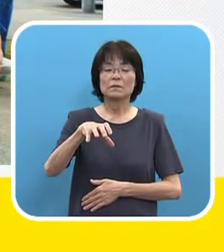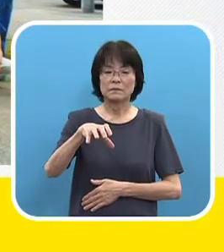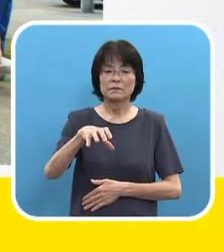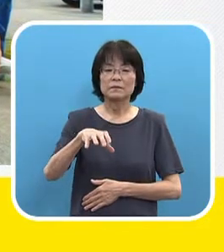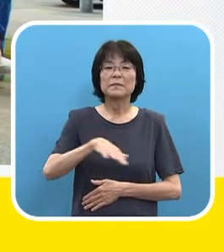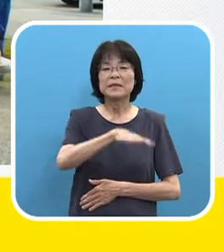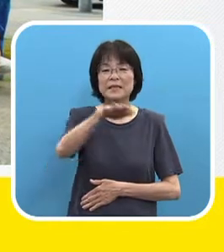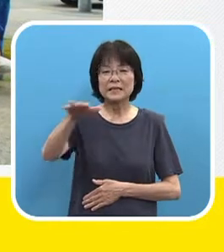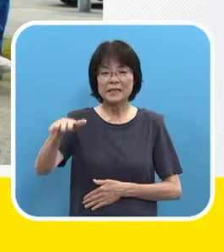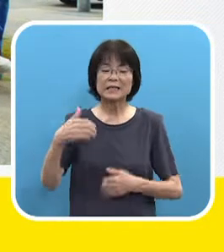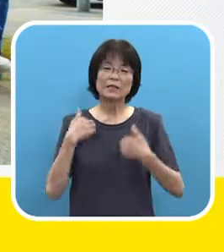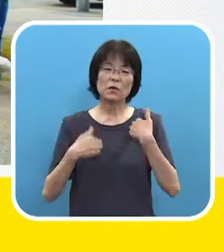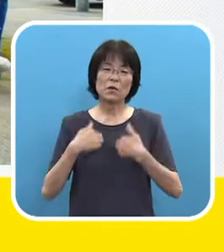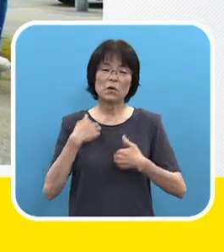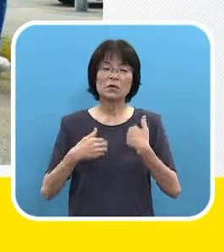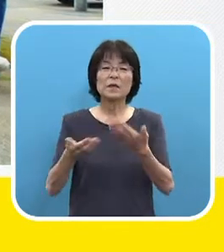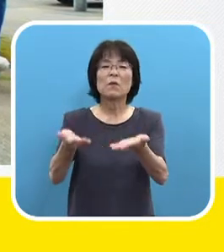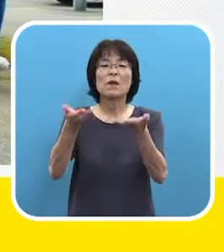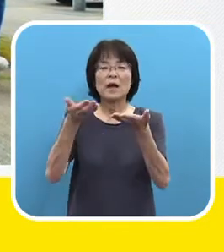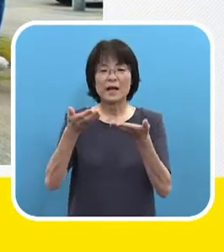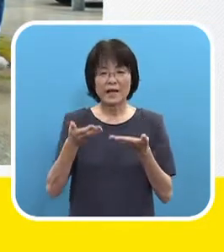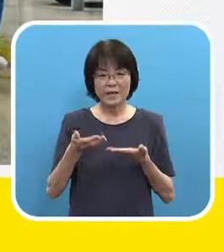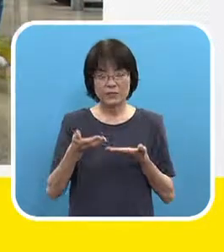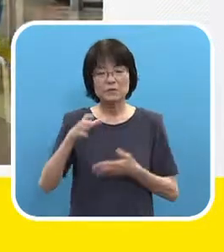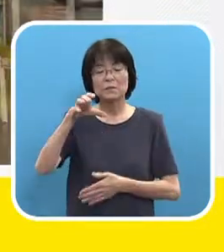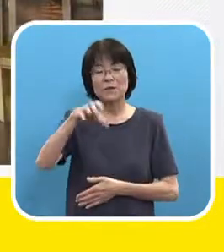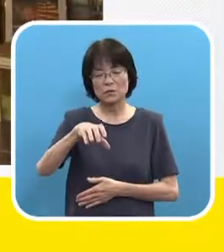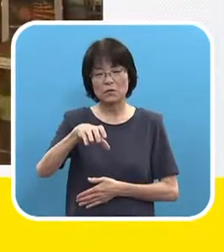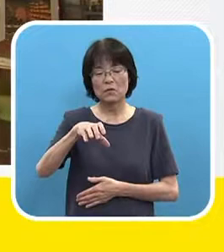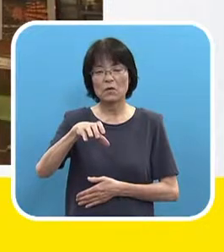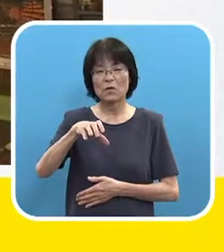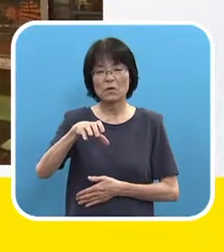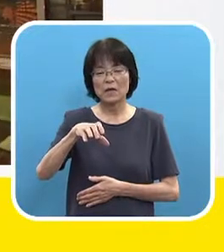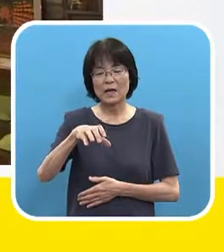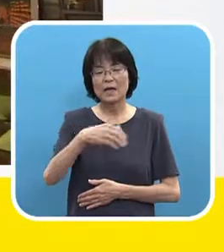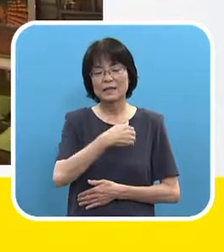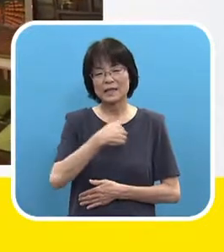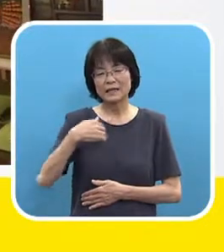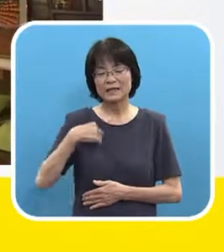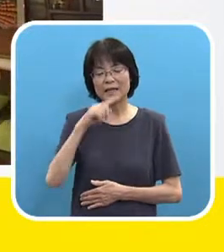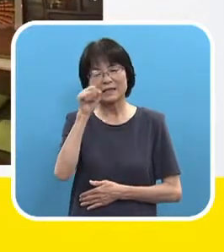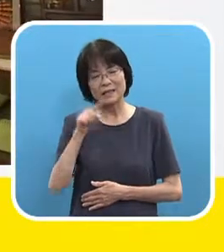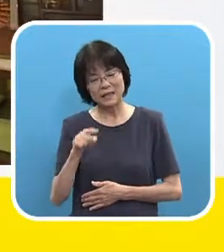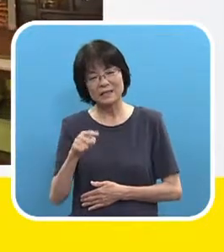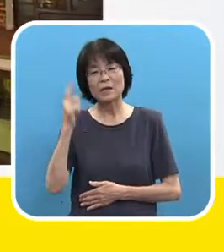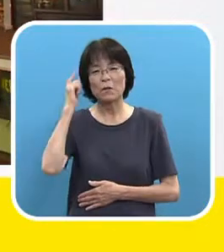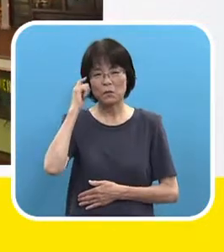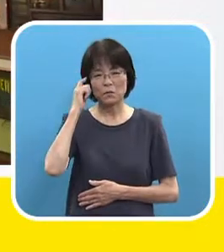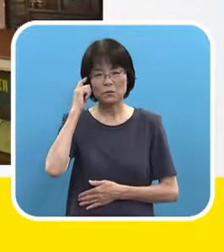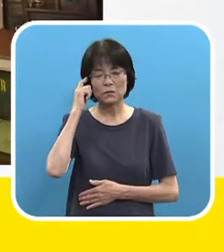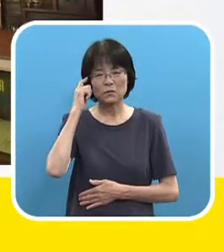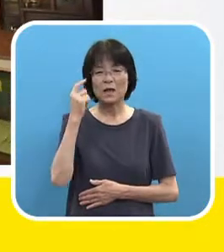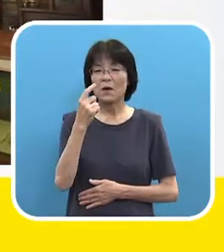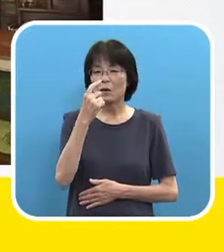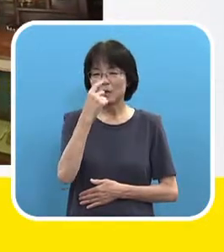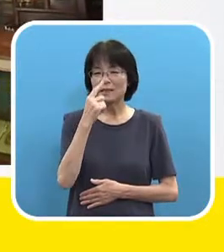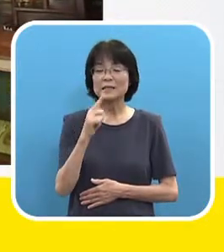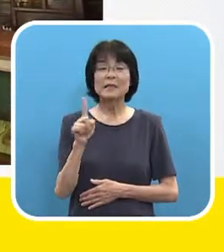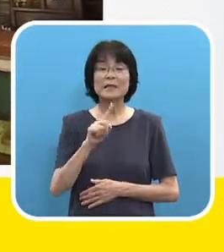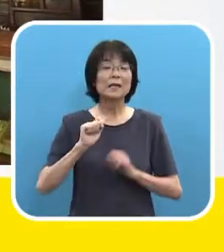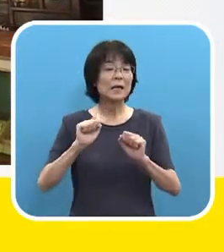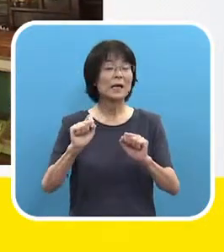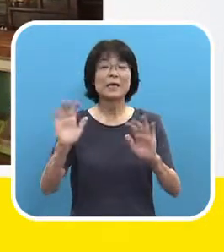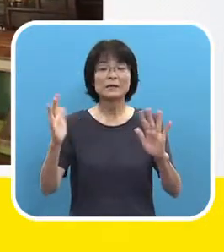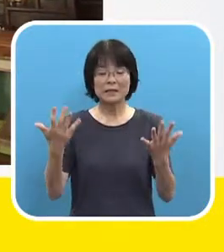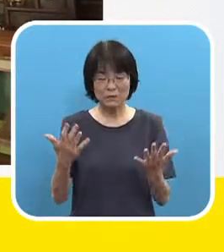にも喜んでいただけるような場所ができたかな。私が何もしなくても